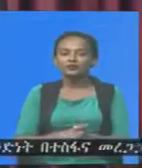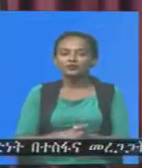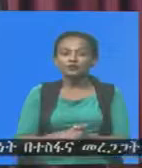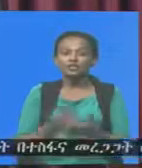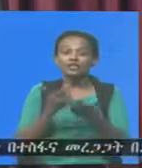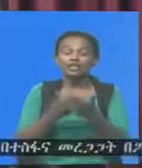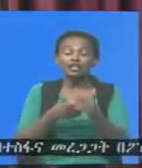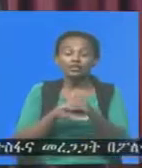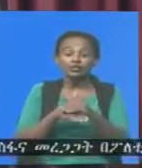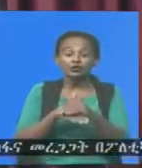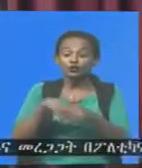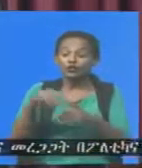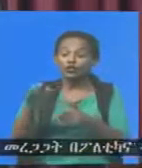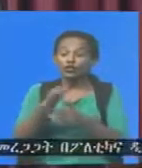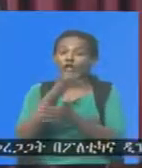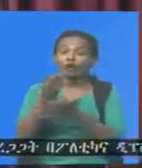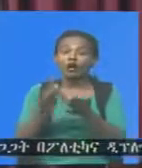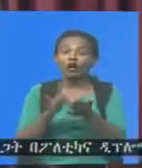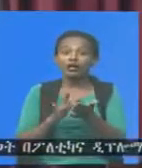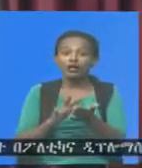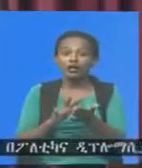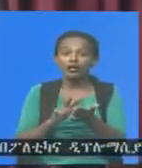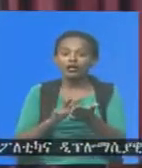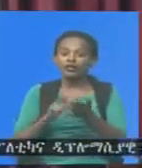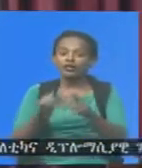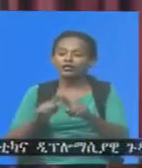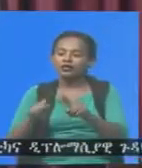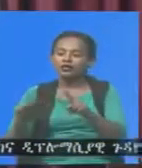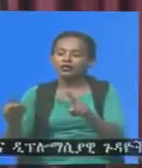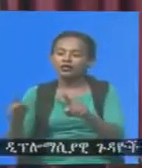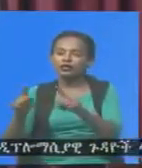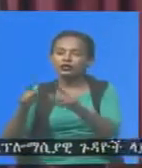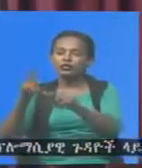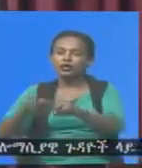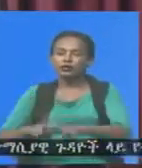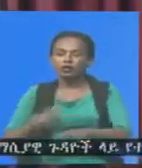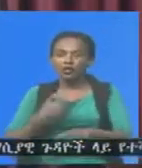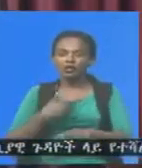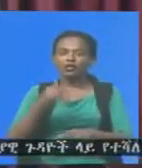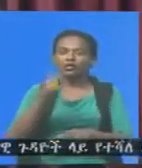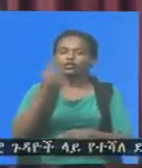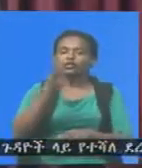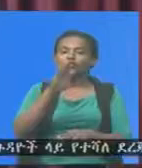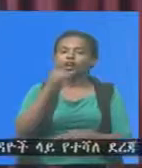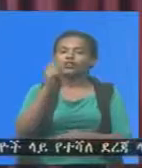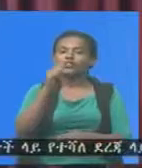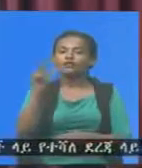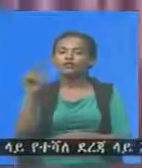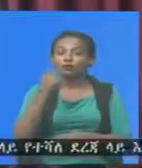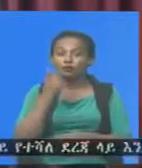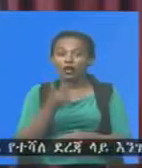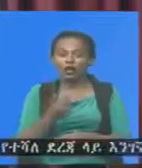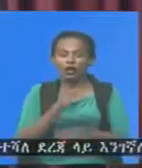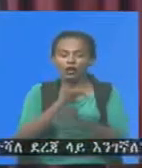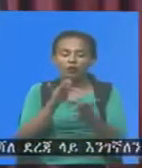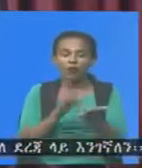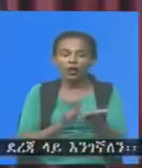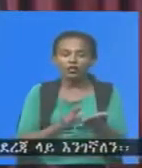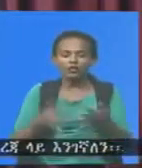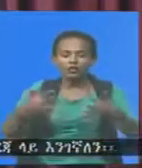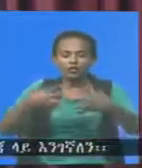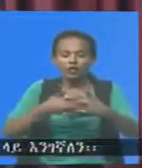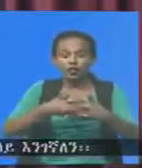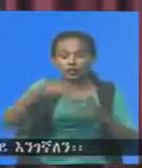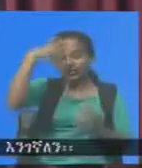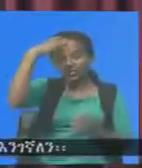ከነዚህ ውጪ ማከለ ላይ ሌበር አለ፣ ሊኪድ አለ፣ ኤሻቲድም ይባላል። እነዚህ ማhall ላይ ብዙ ጊዜ የተቀናጁ መንግስት